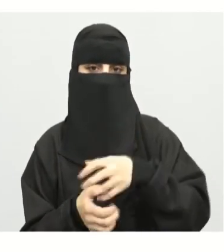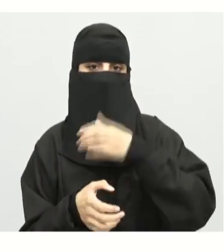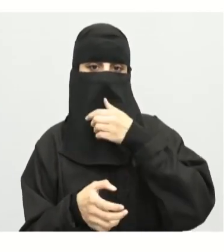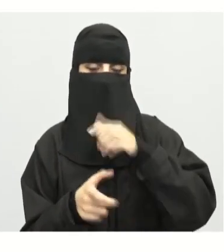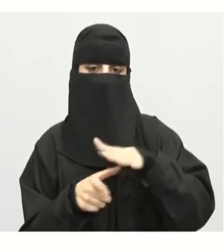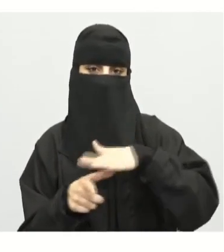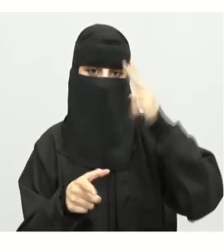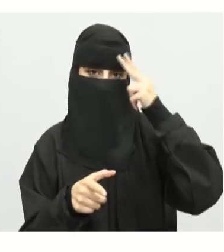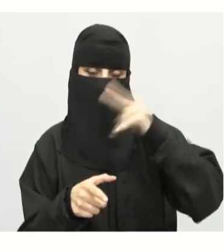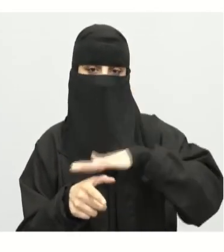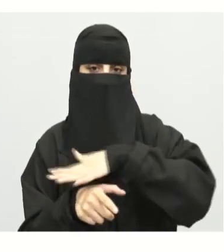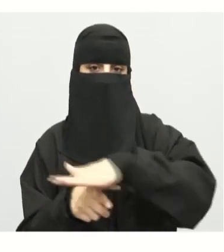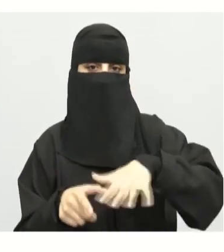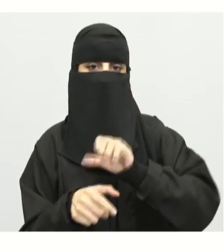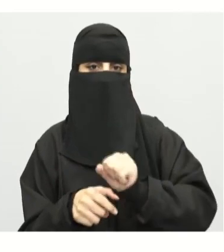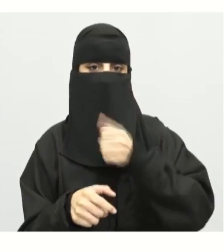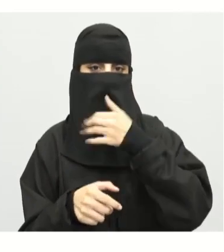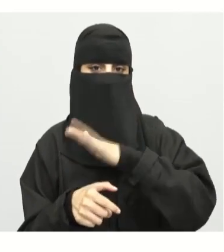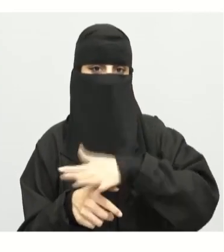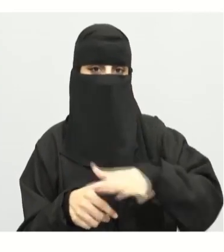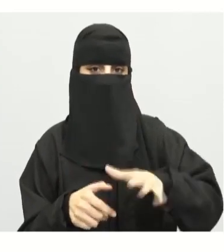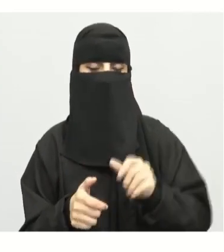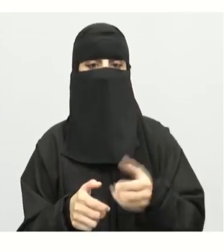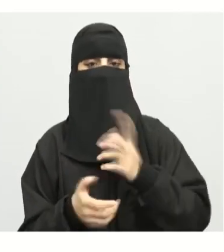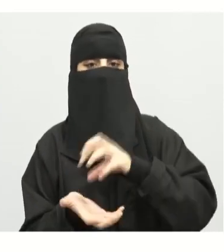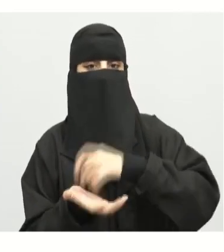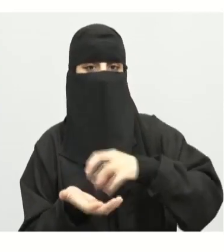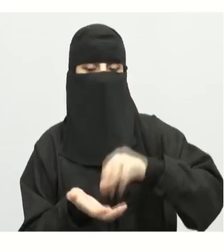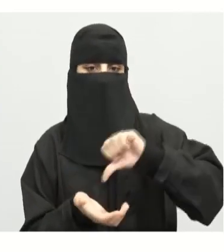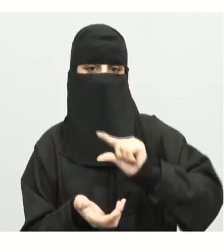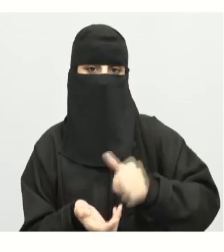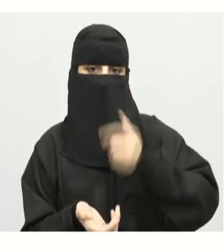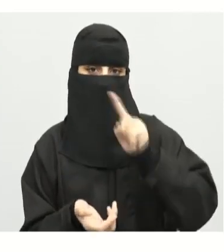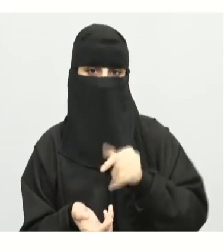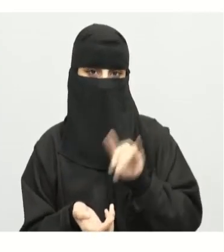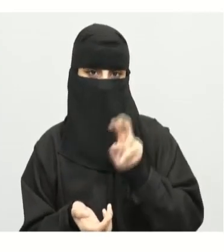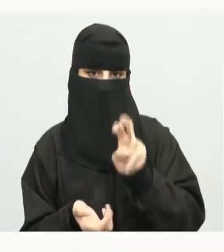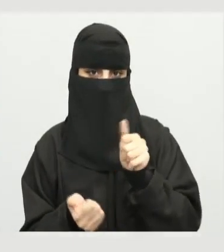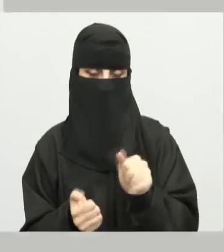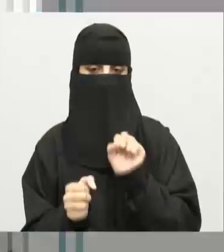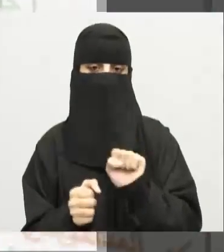السعوديه المناطق الاداريه في وطني المملكه العربيه السعوديه